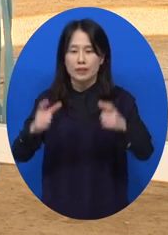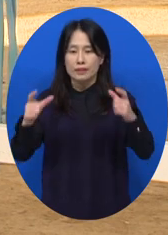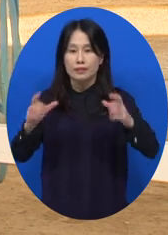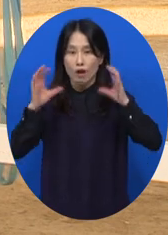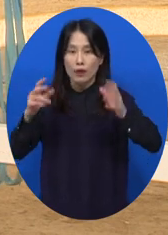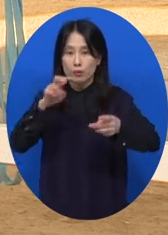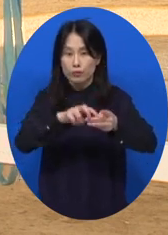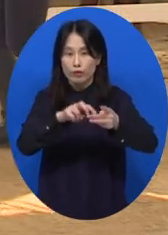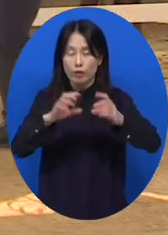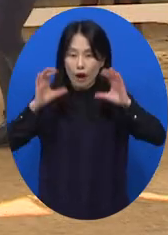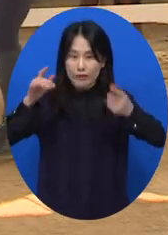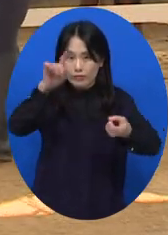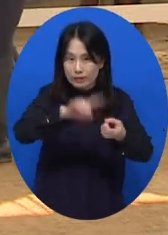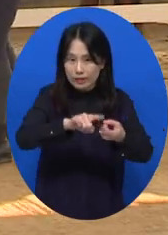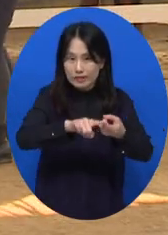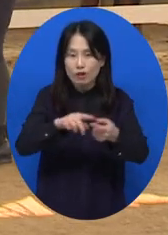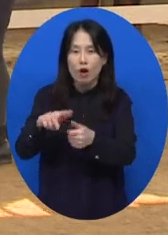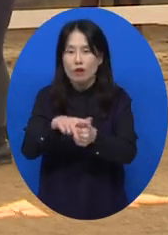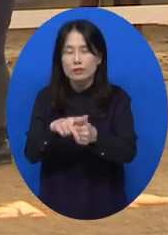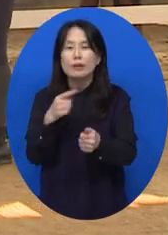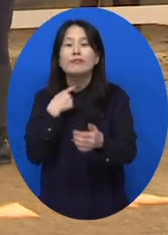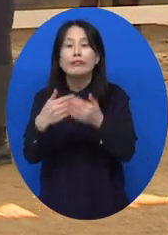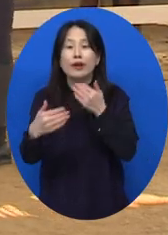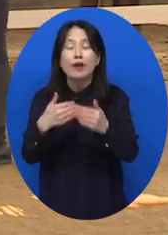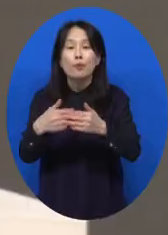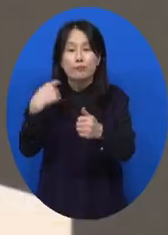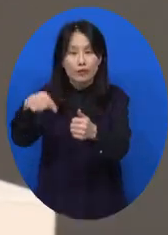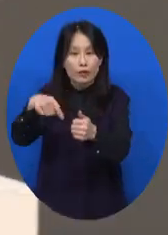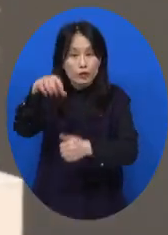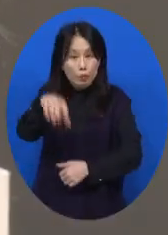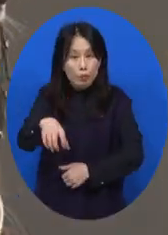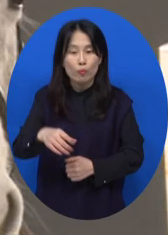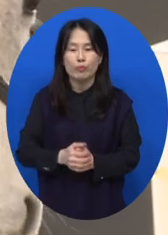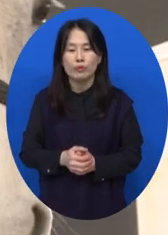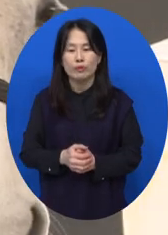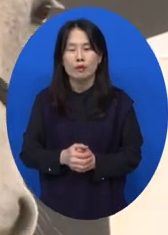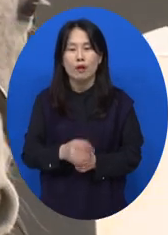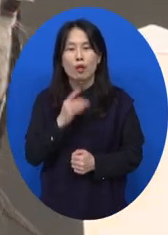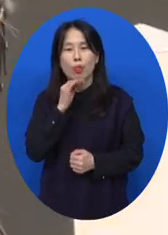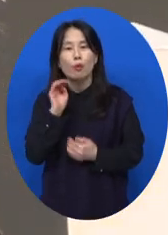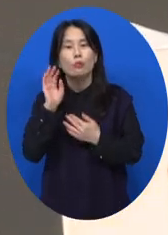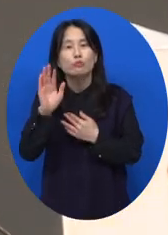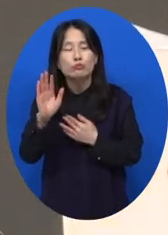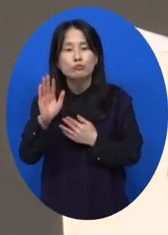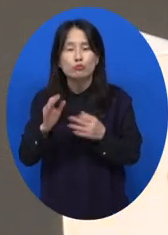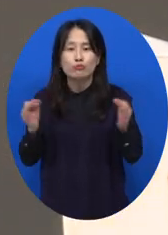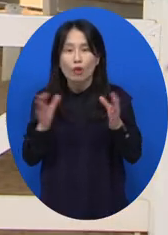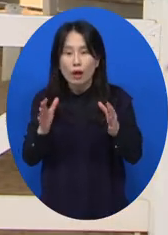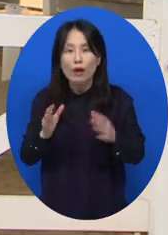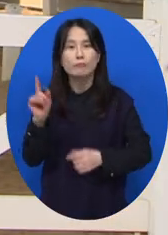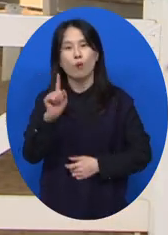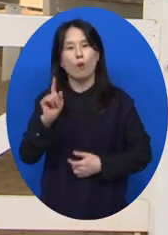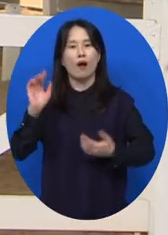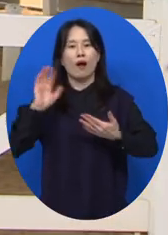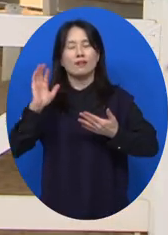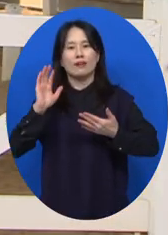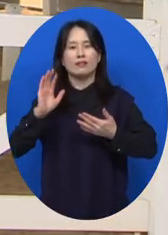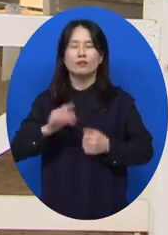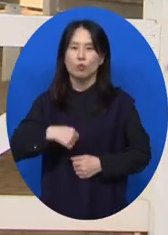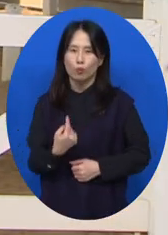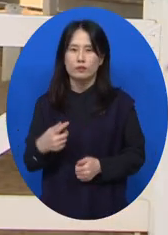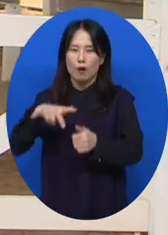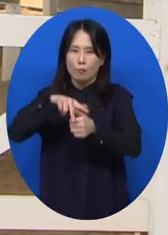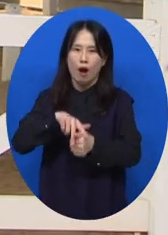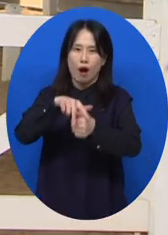지역아동센터 아이들을 대상으로 열린 승마체험 교실 몇 분이 채 지나지도 않았는데 아이들은 어느새 혼자